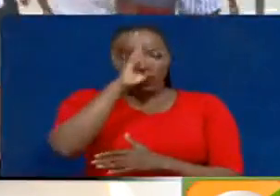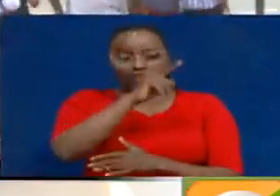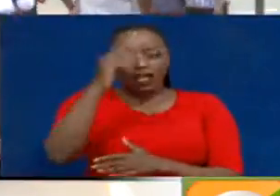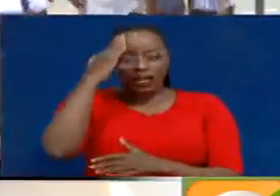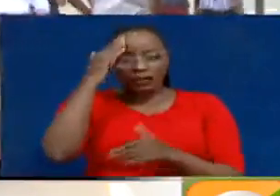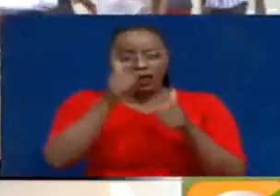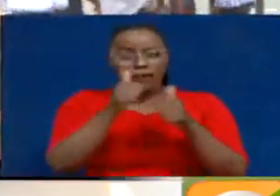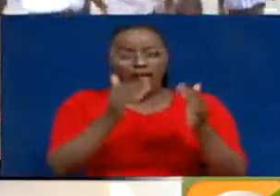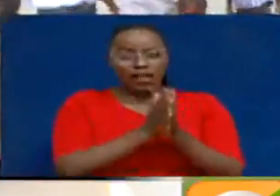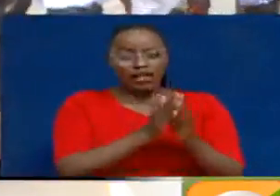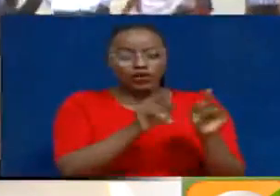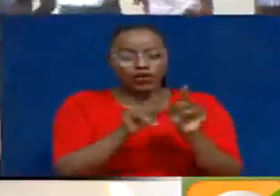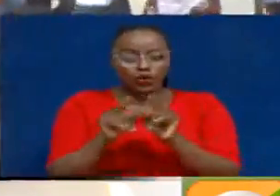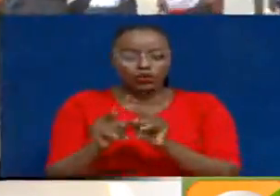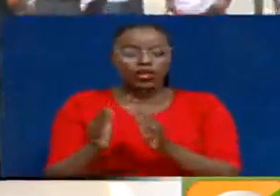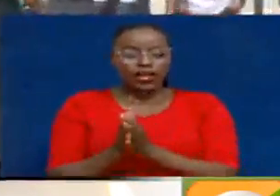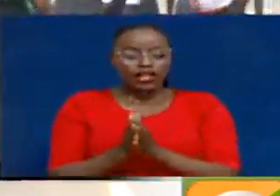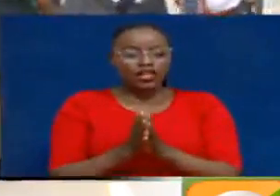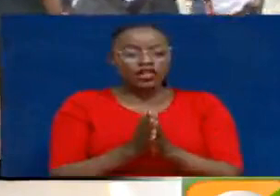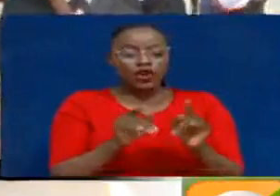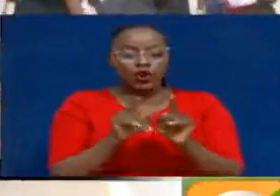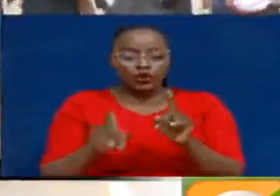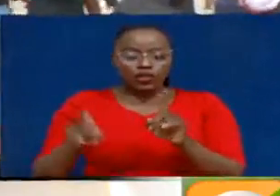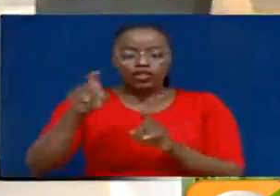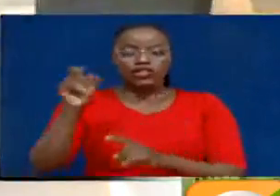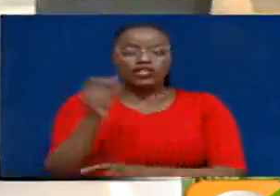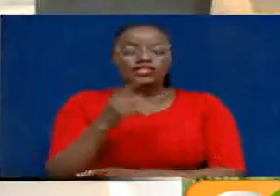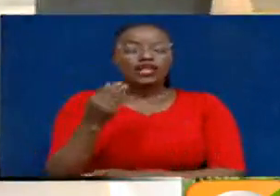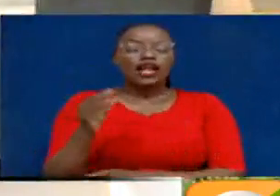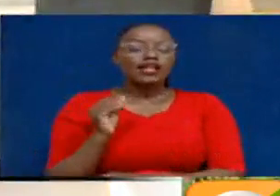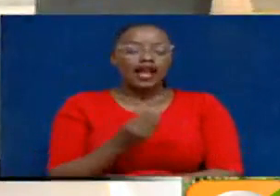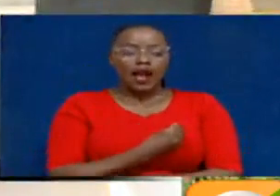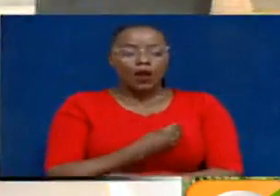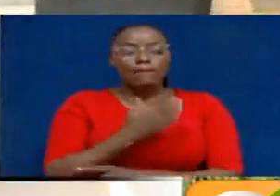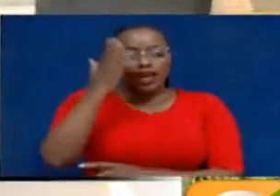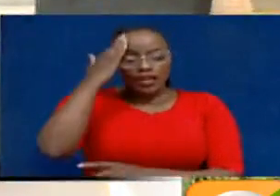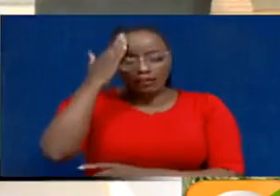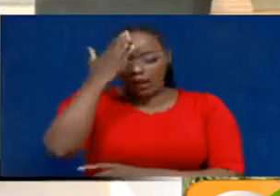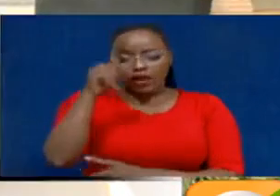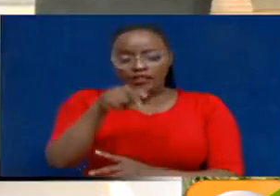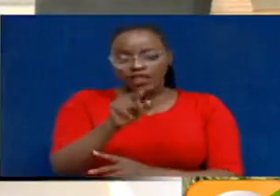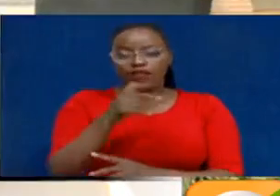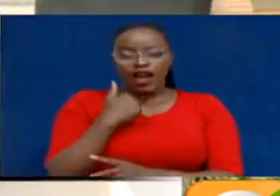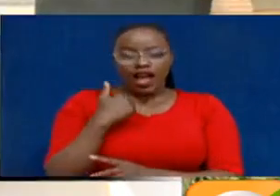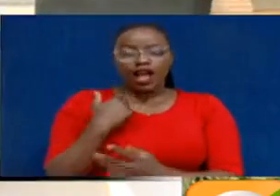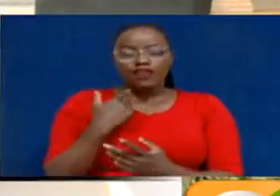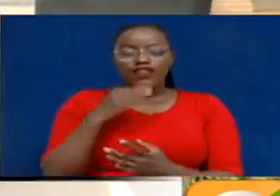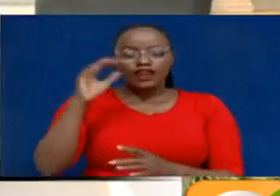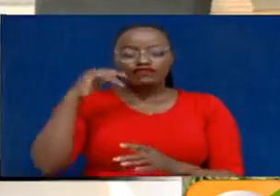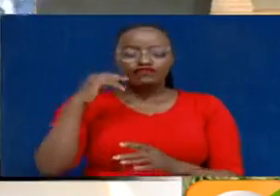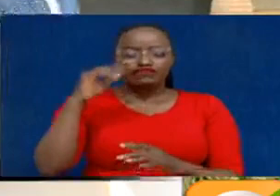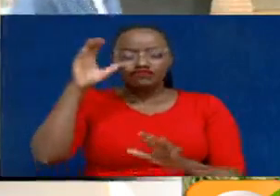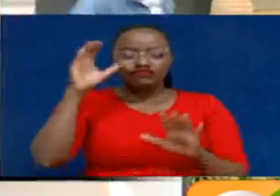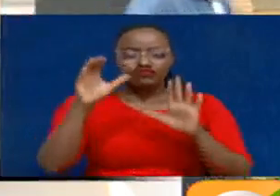officers, prisons officers, and he increased our salary. Namkumbuka kwa sababu yeye ni image of